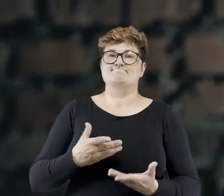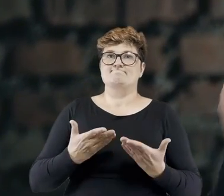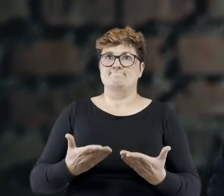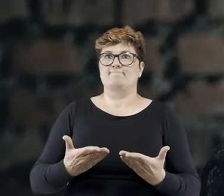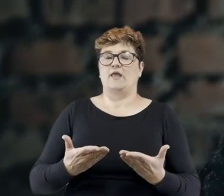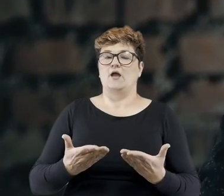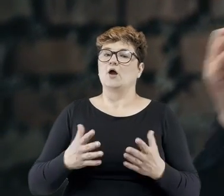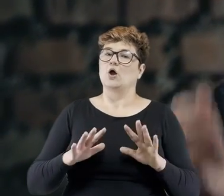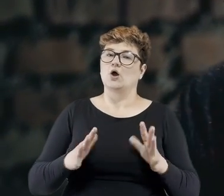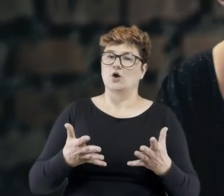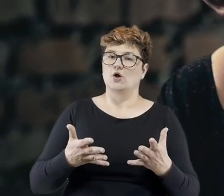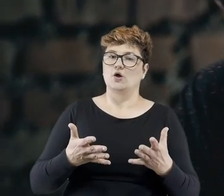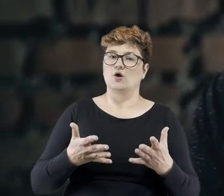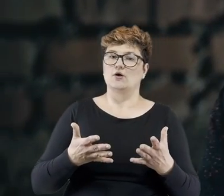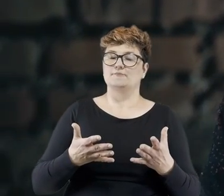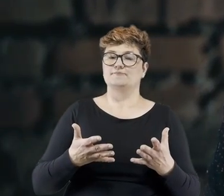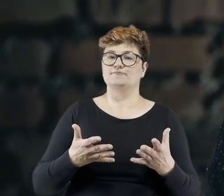Więc to znaczy,